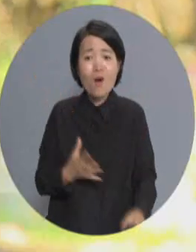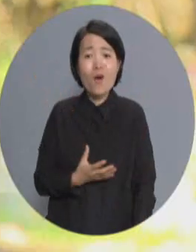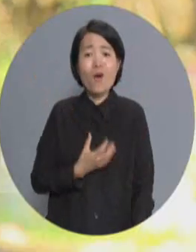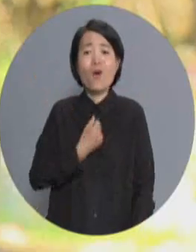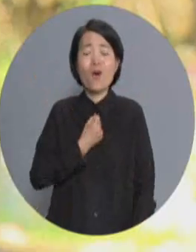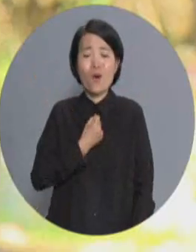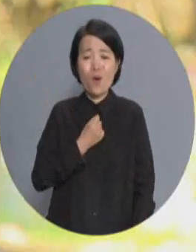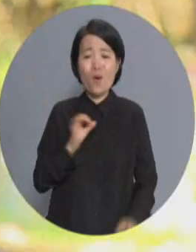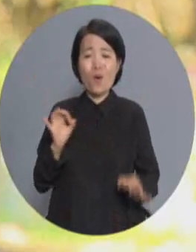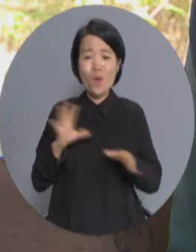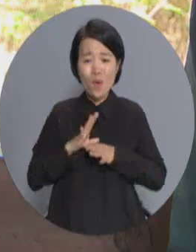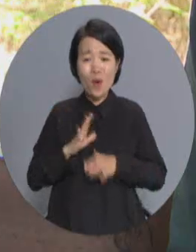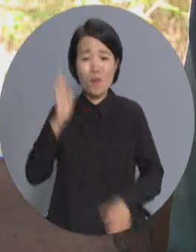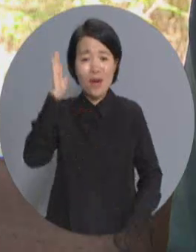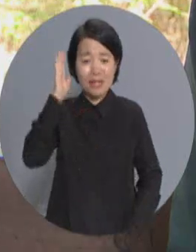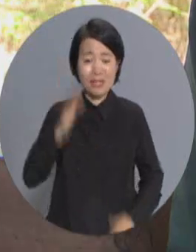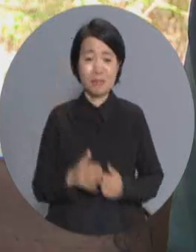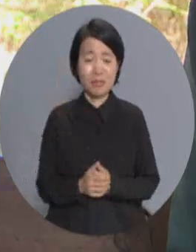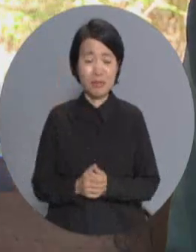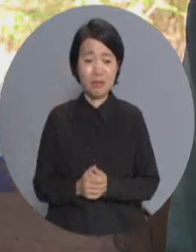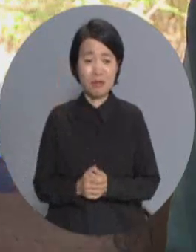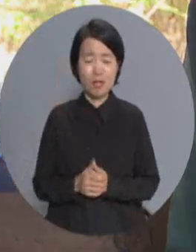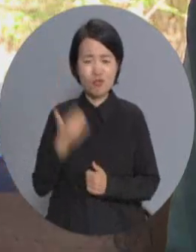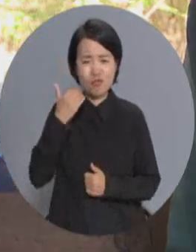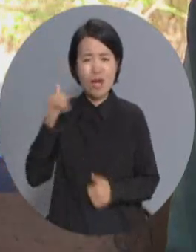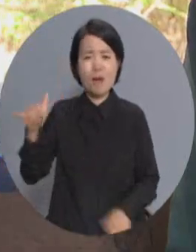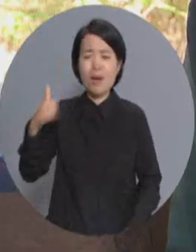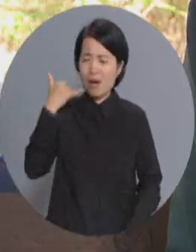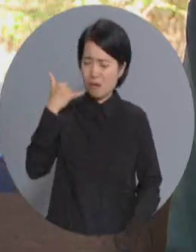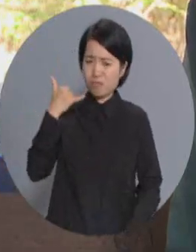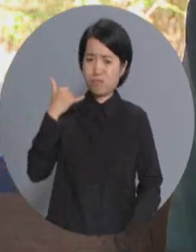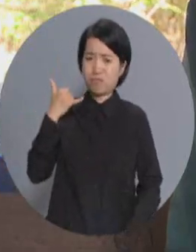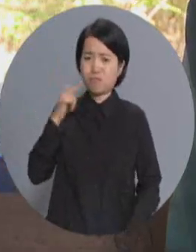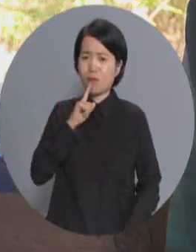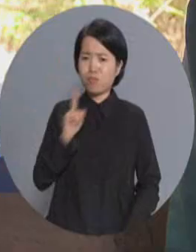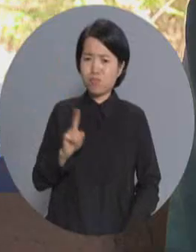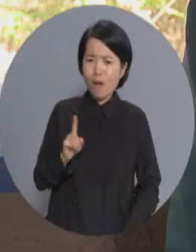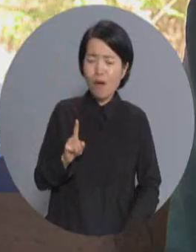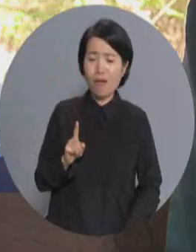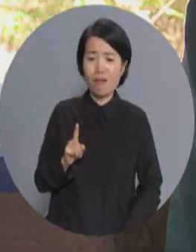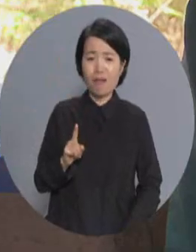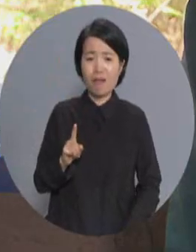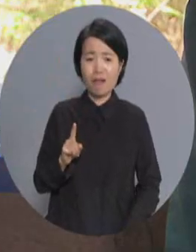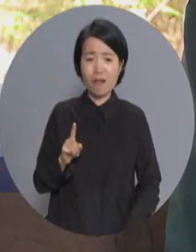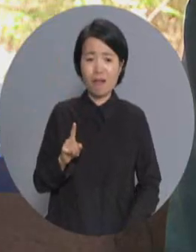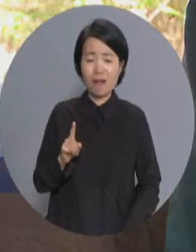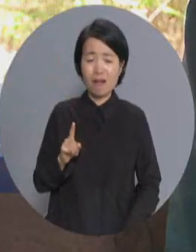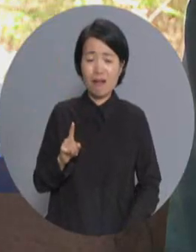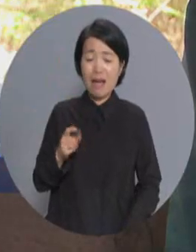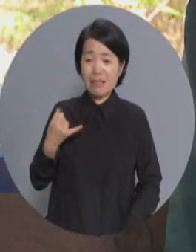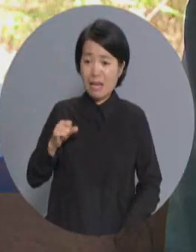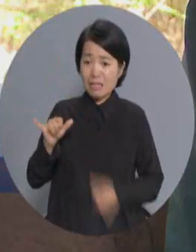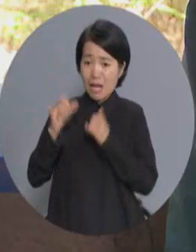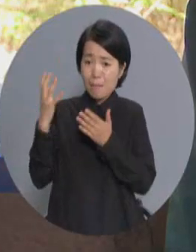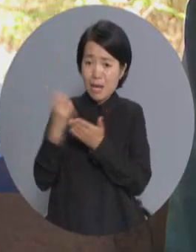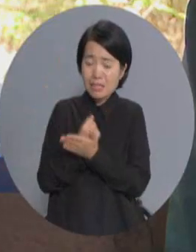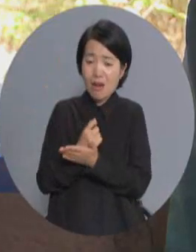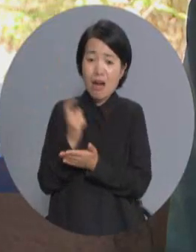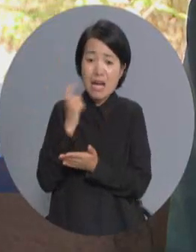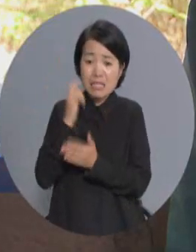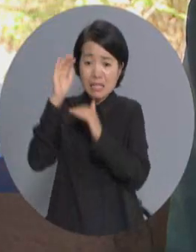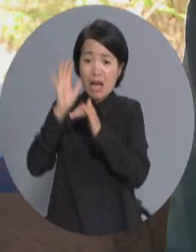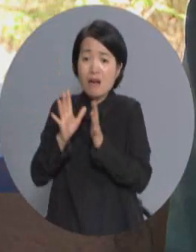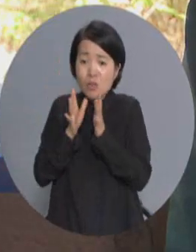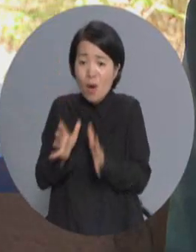먼저 전했습니다. 무슨 소리냐고. 당신 혹시 가짜 뉴스 듣고